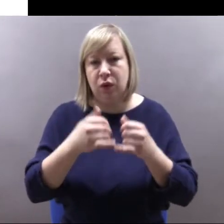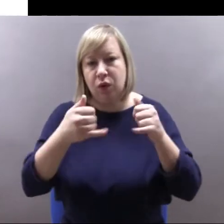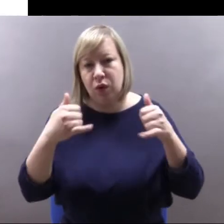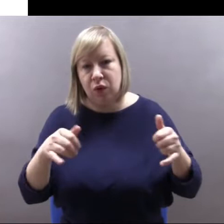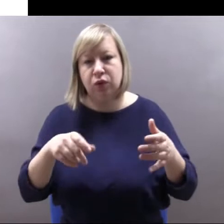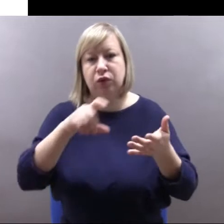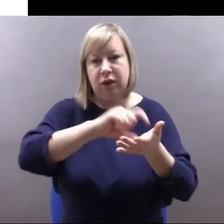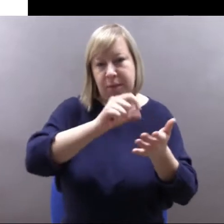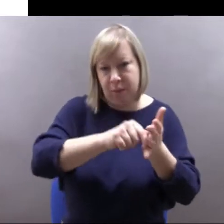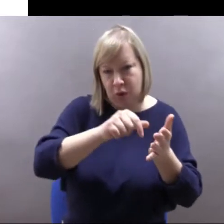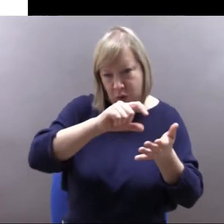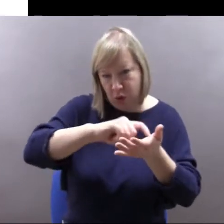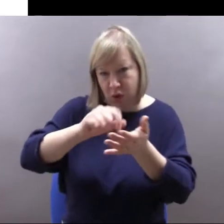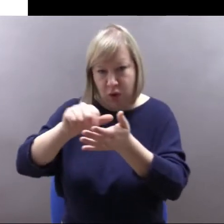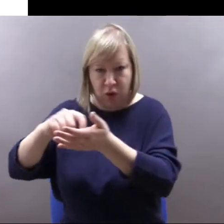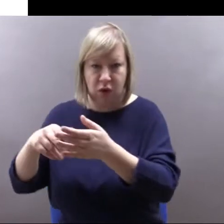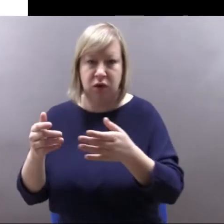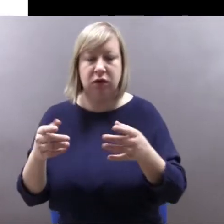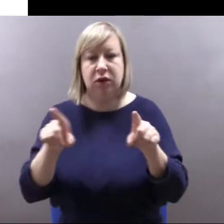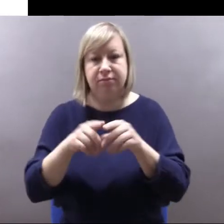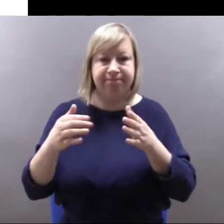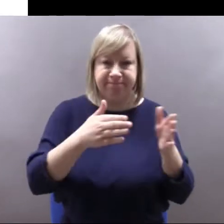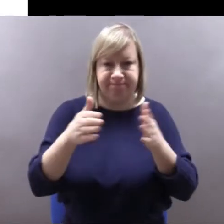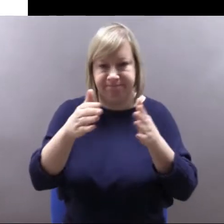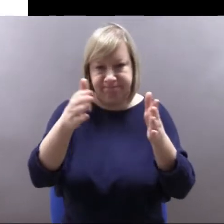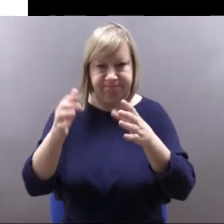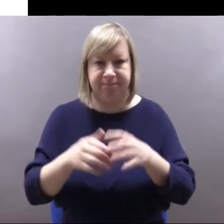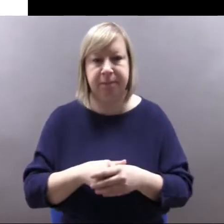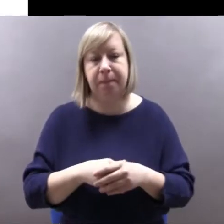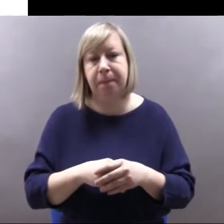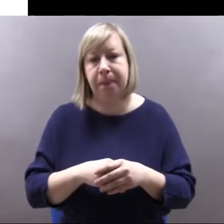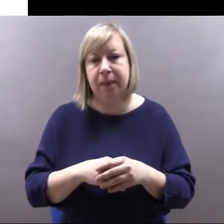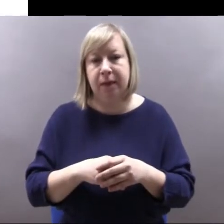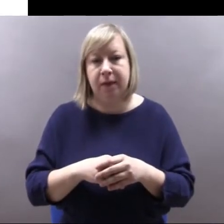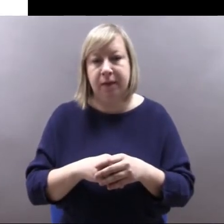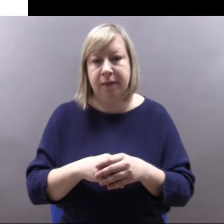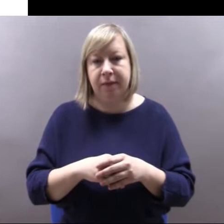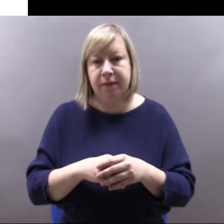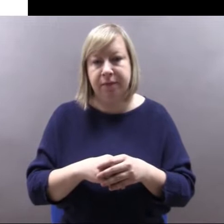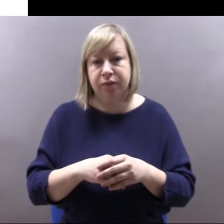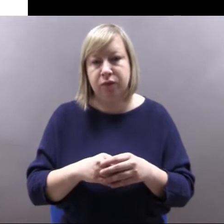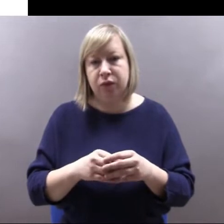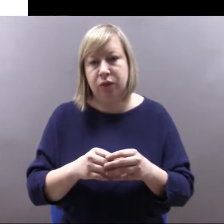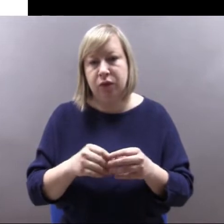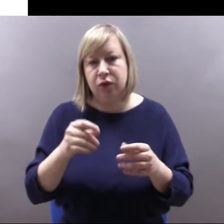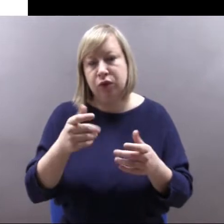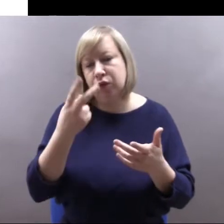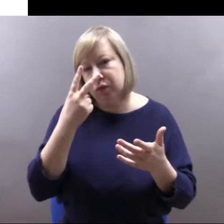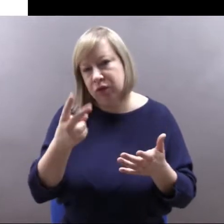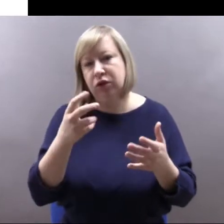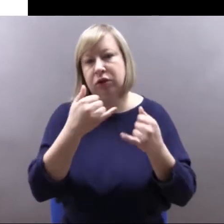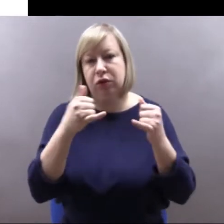dostosowania w przestrzeni jednego tylko piętra. To jest parter. U dołu jest